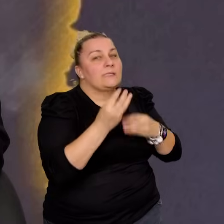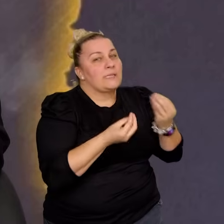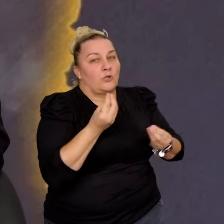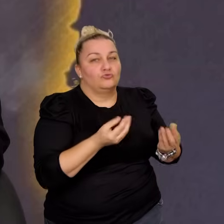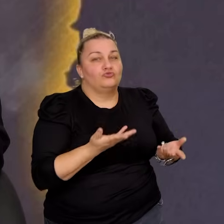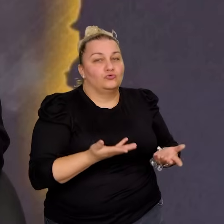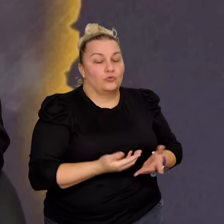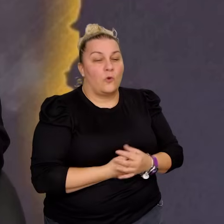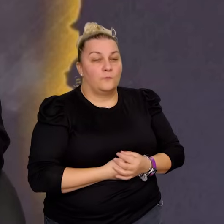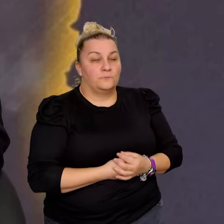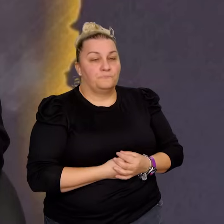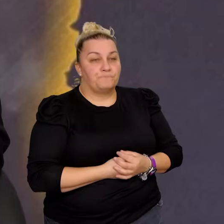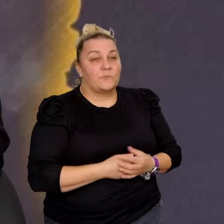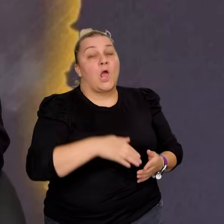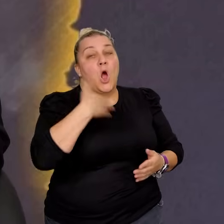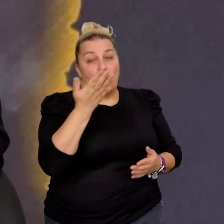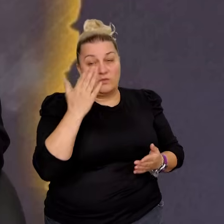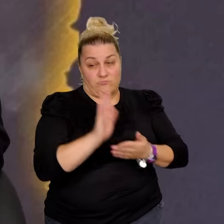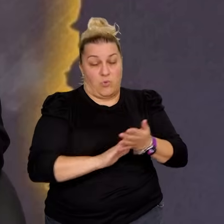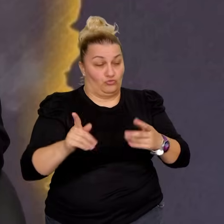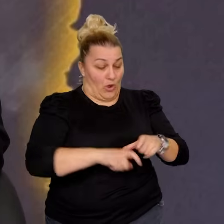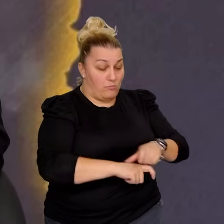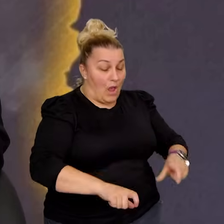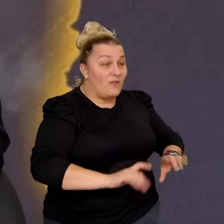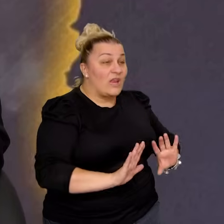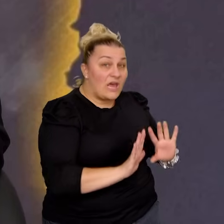to neće biti. I onda je Balvan revolucija,